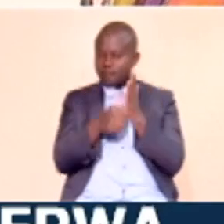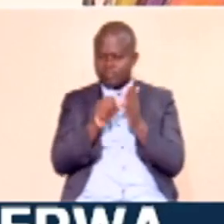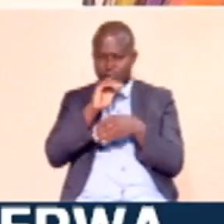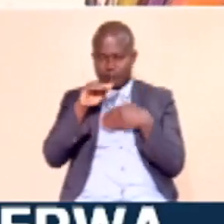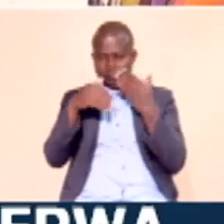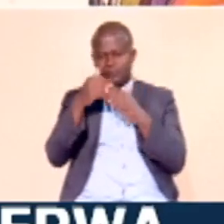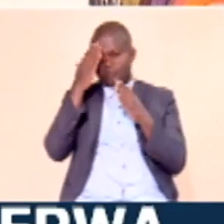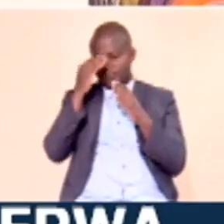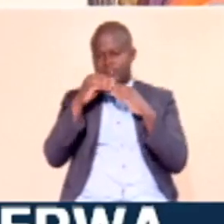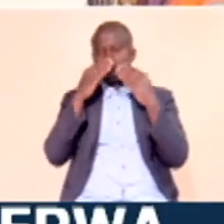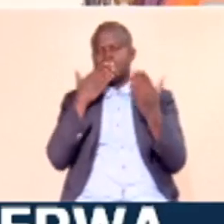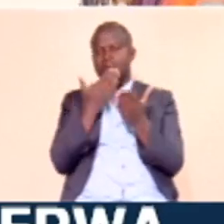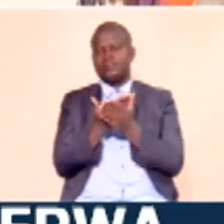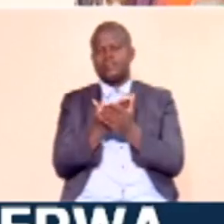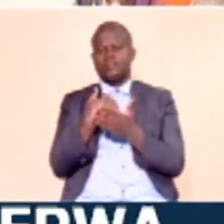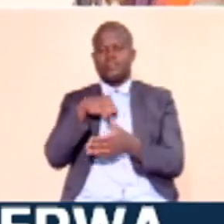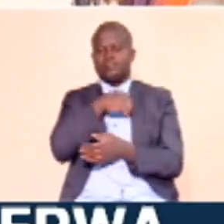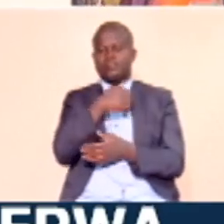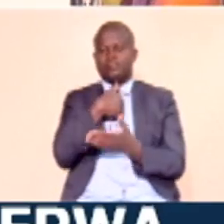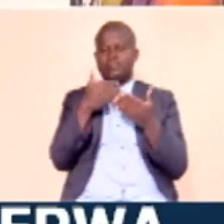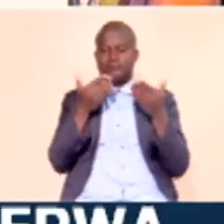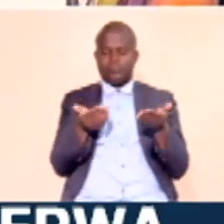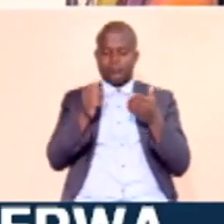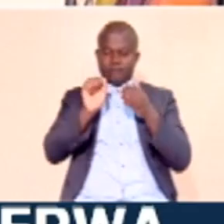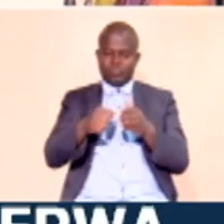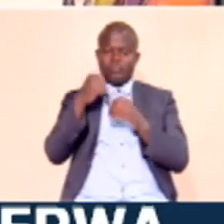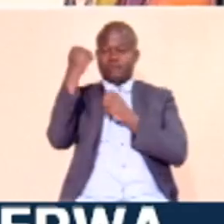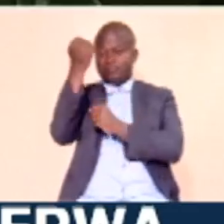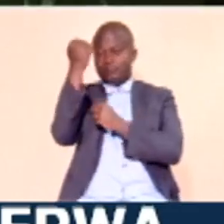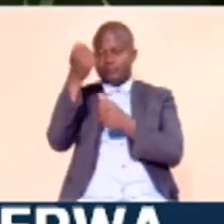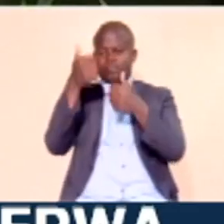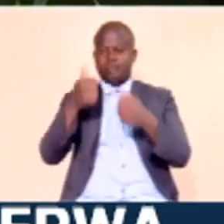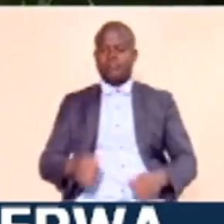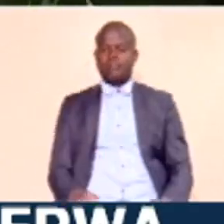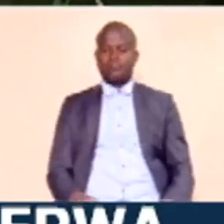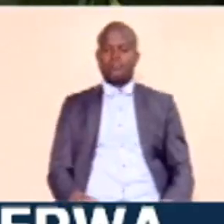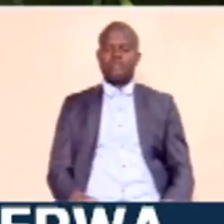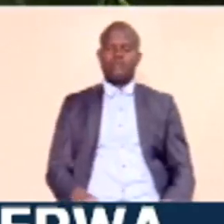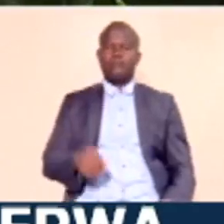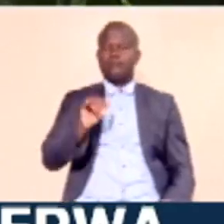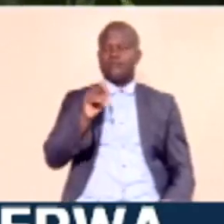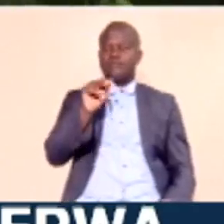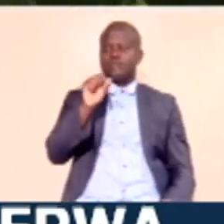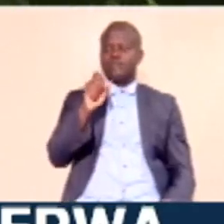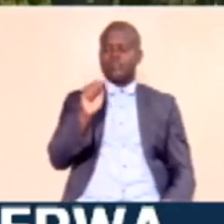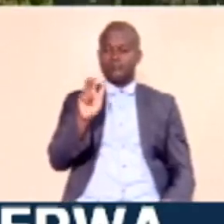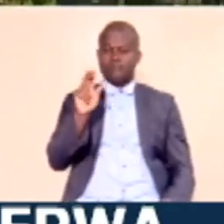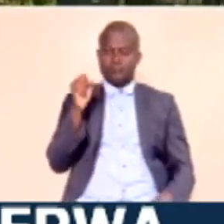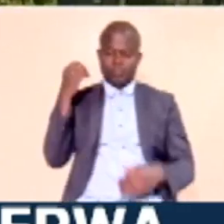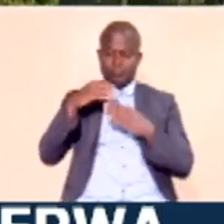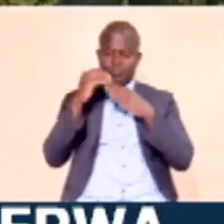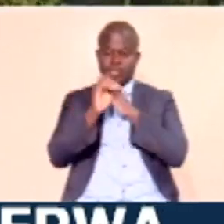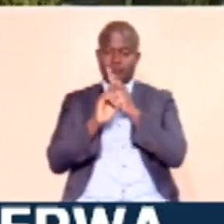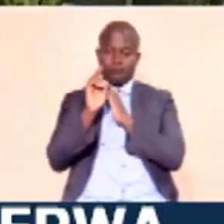Byose tubikesha ubuyobozi bwiza dufite bwabashe guhiga imihigo myiza. Justus Kangwage wigeze kuyobora akarere ka Rulindo mu gihe